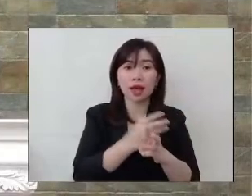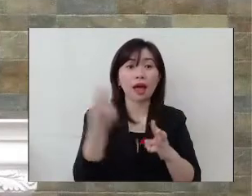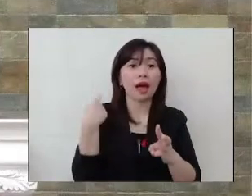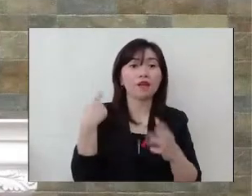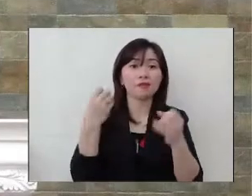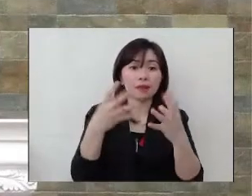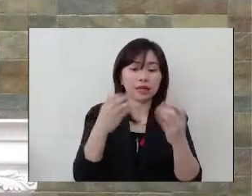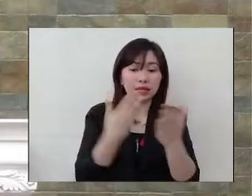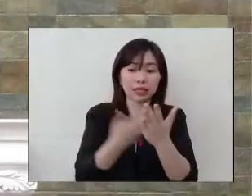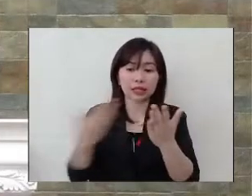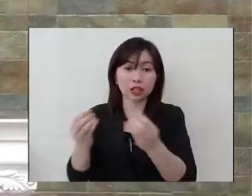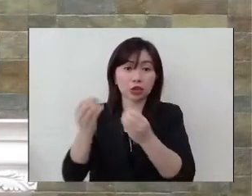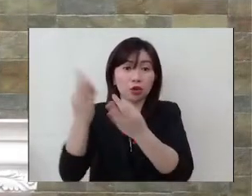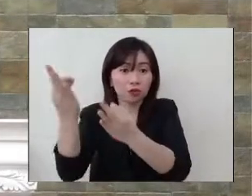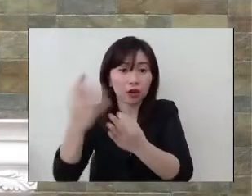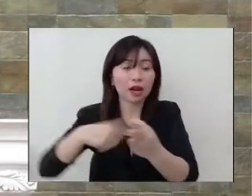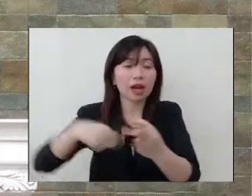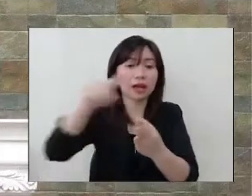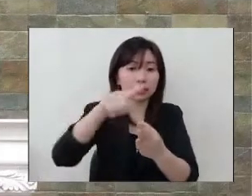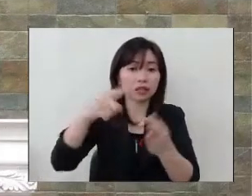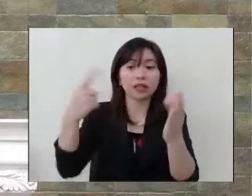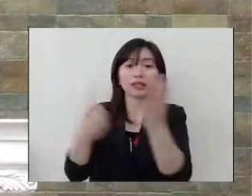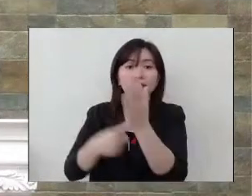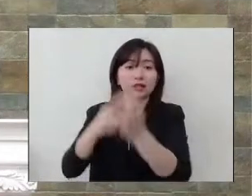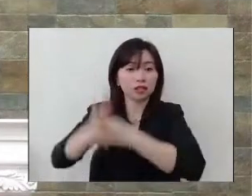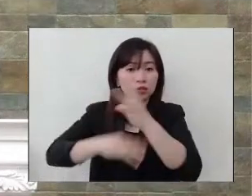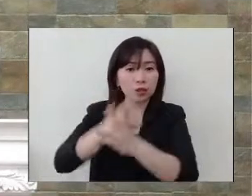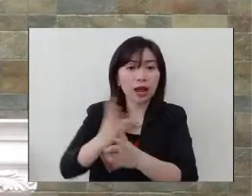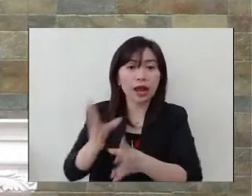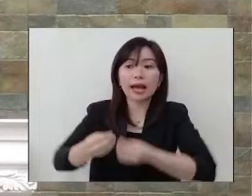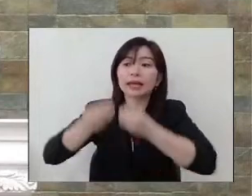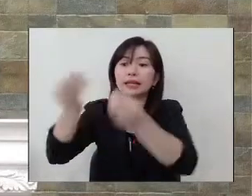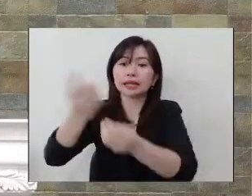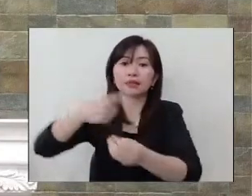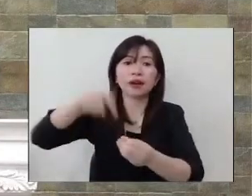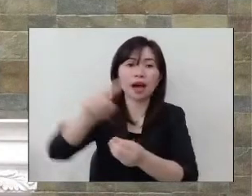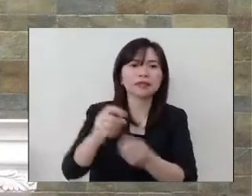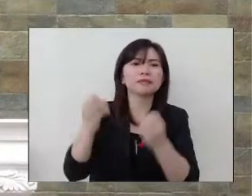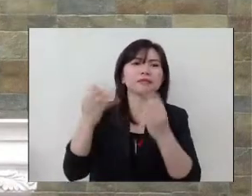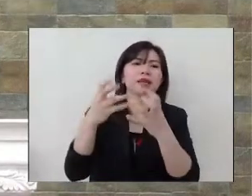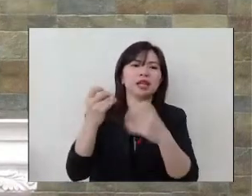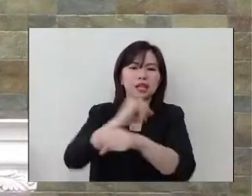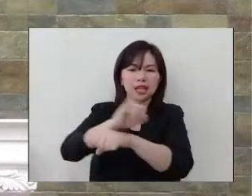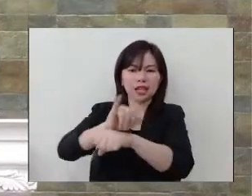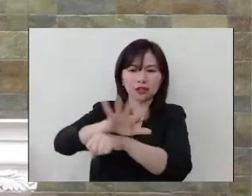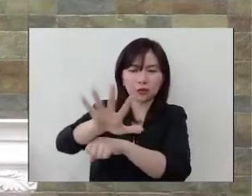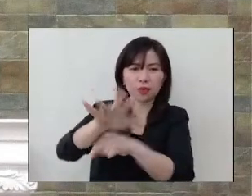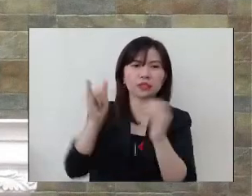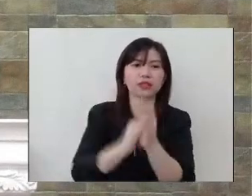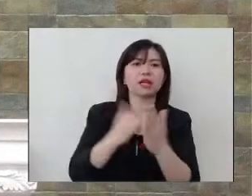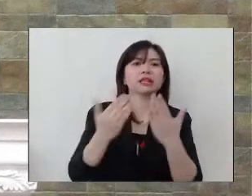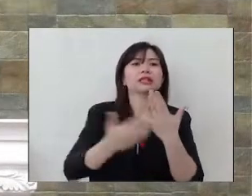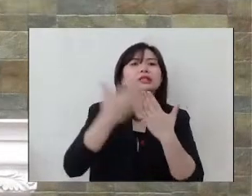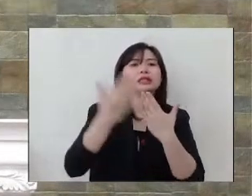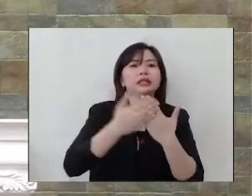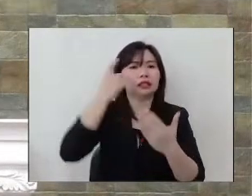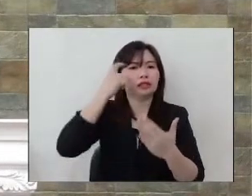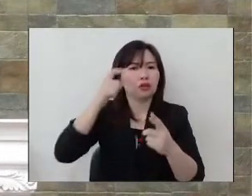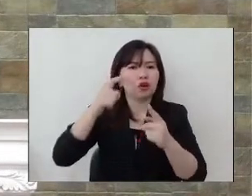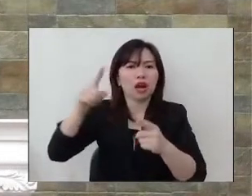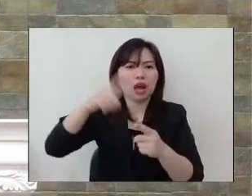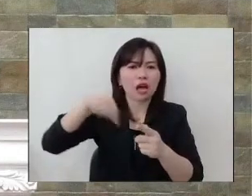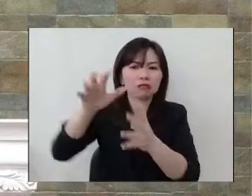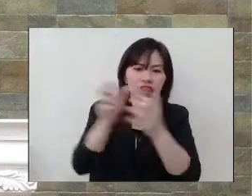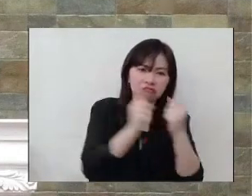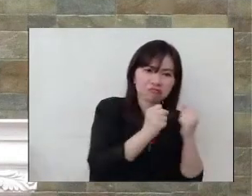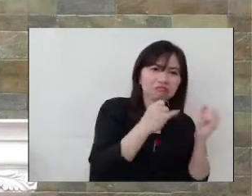The world, this world gives us too much influence na kung saan madali natin talikuran ang mga bagay